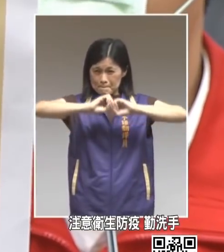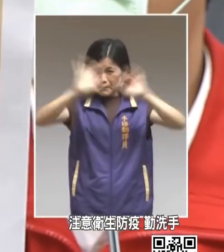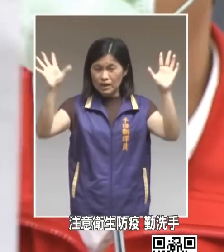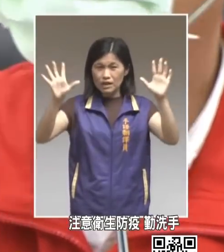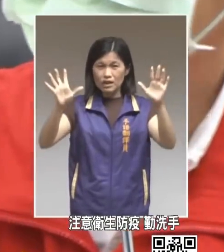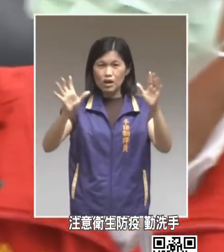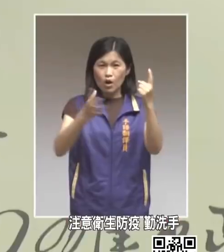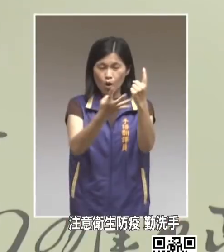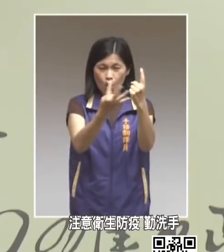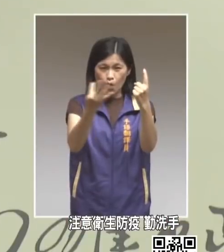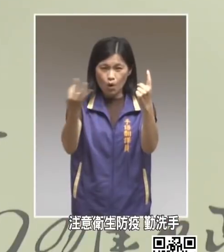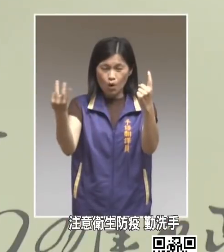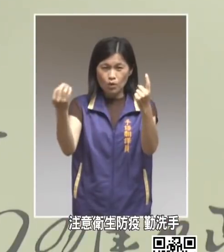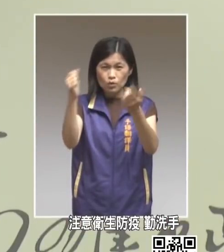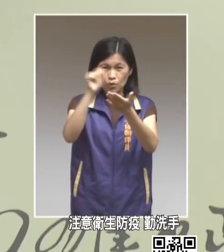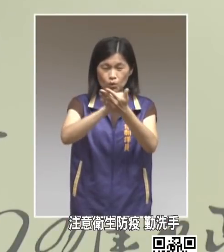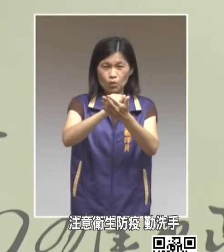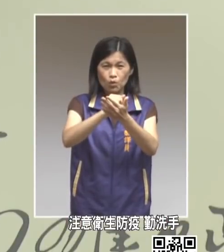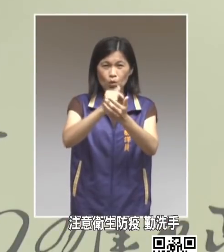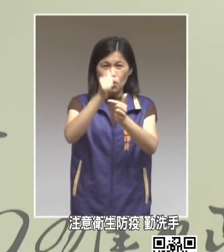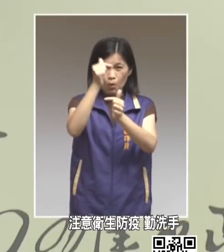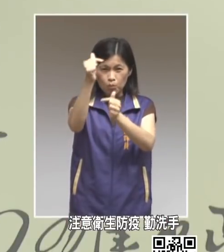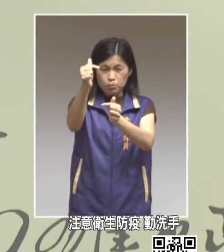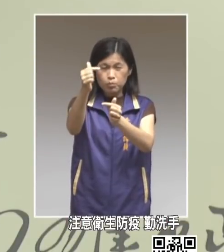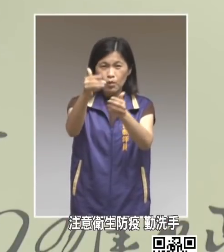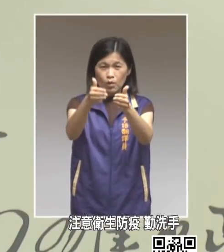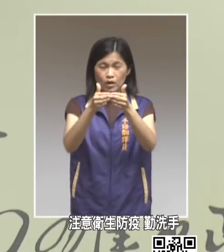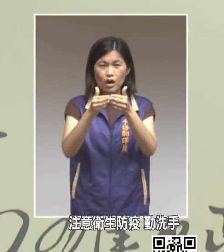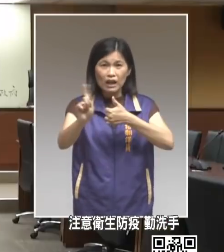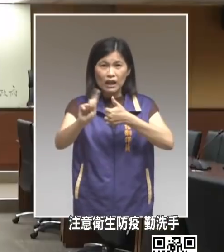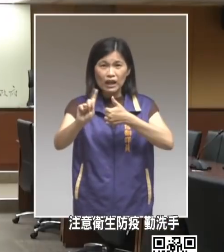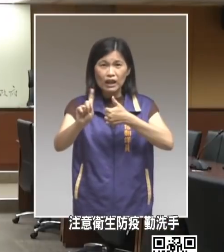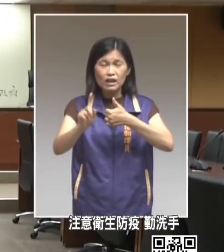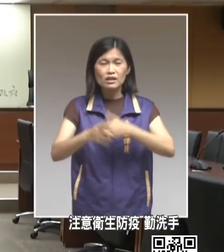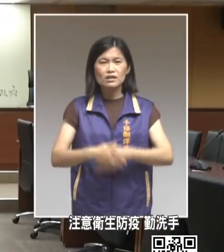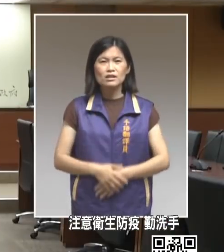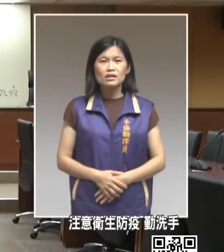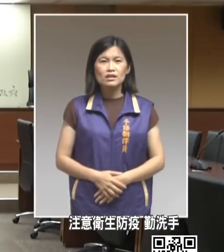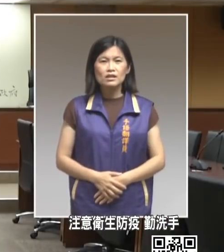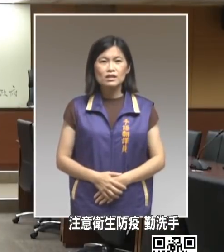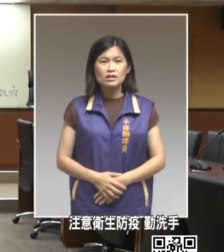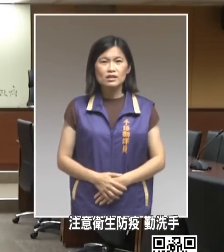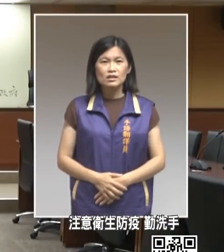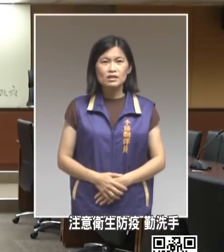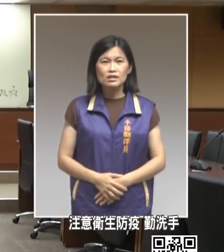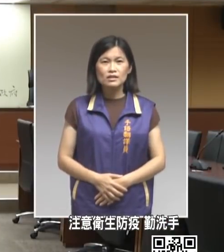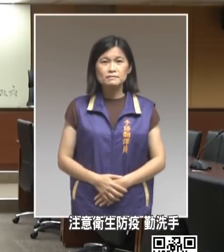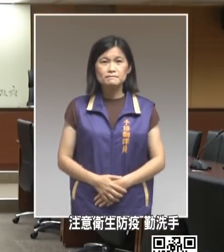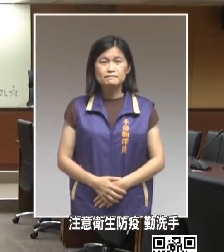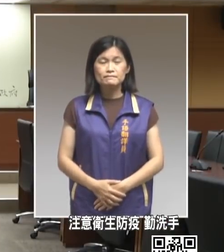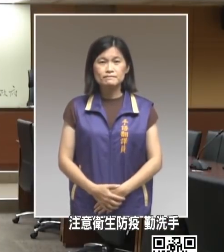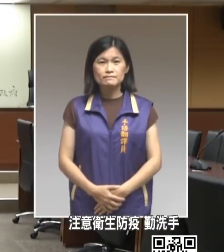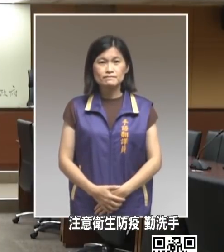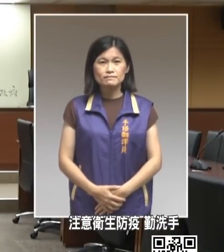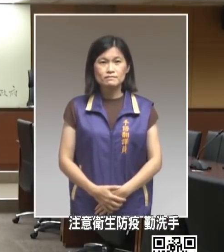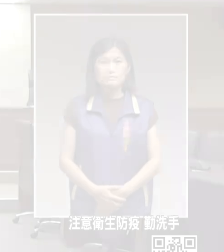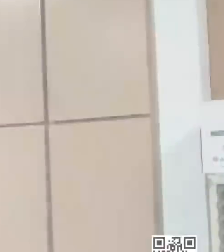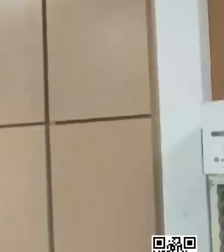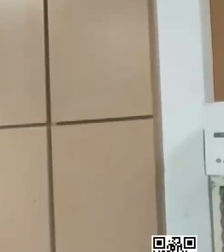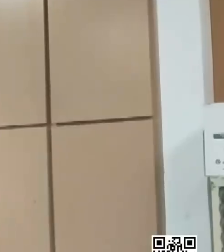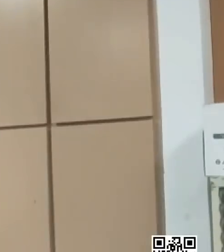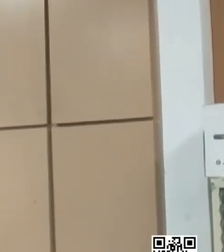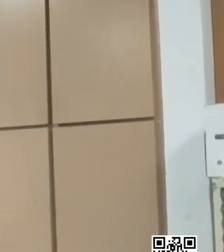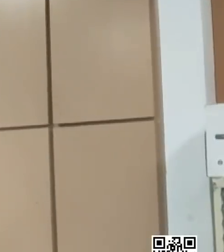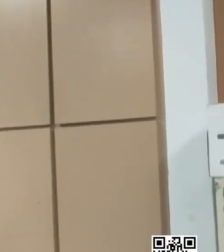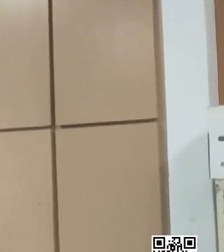减少基层人员的负担，也避免被拿来过度讨论。 TVBS 新闻赵丽、李赞胜、黄晓琪高雄报道。 大